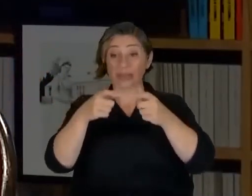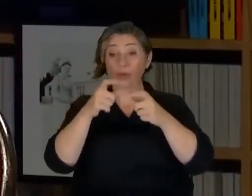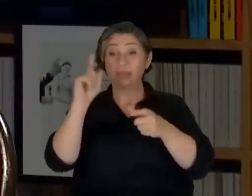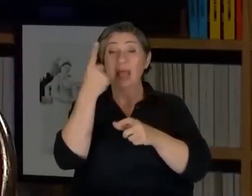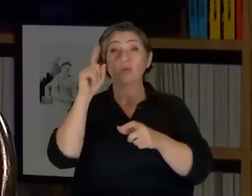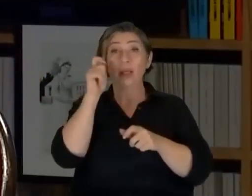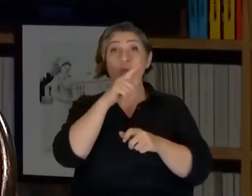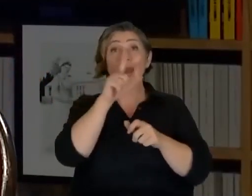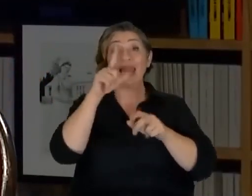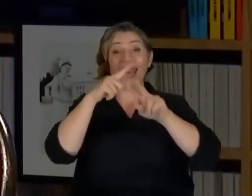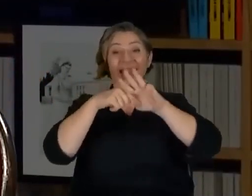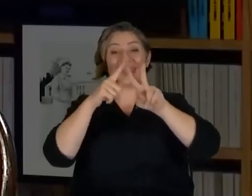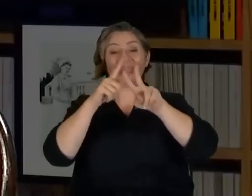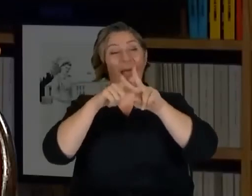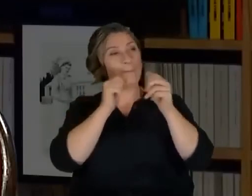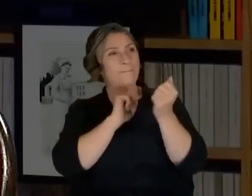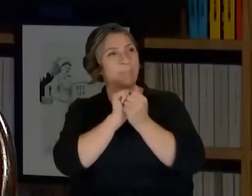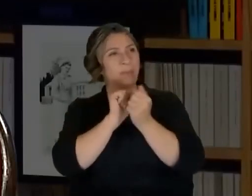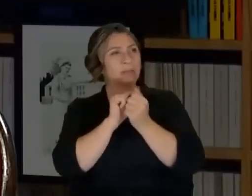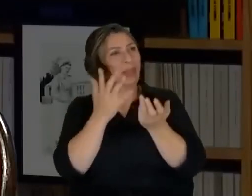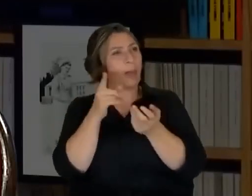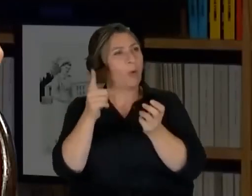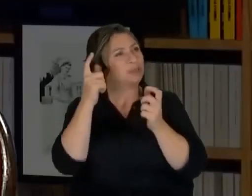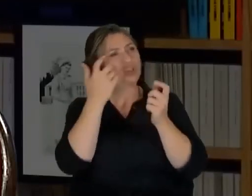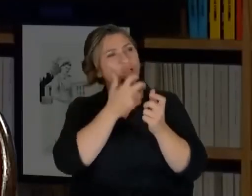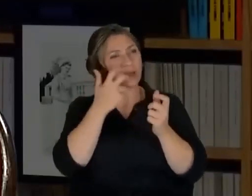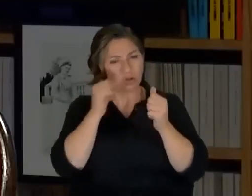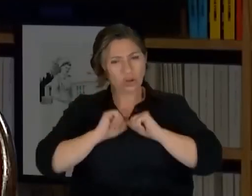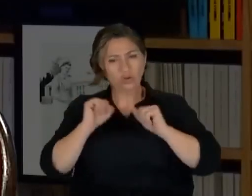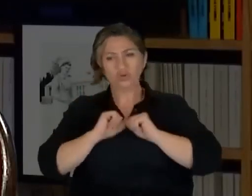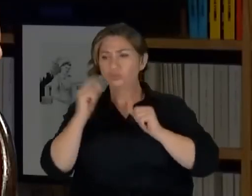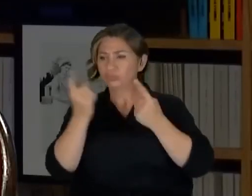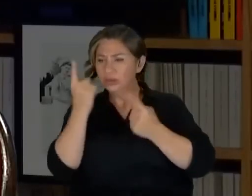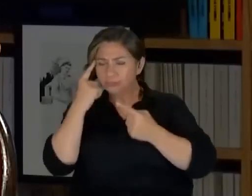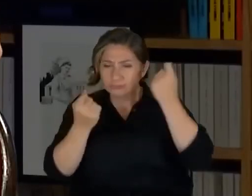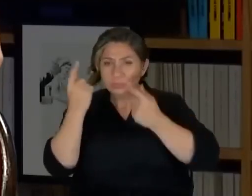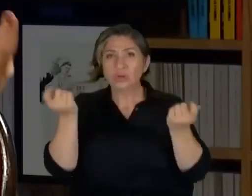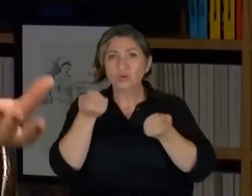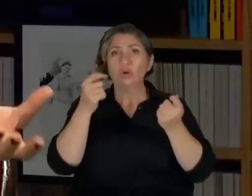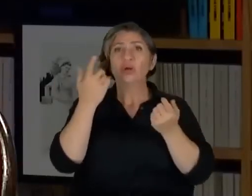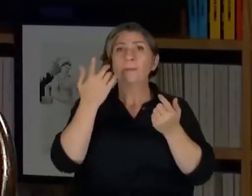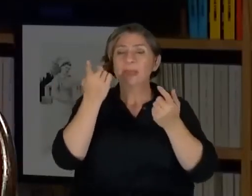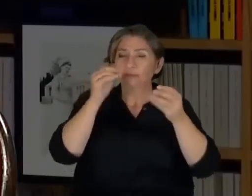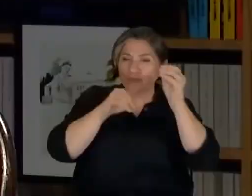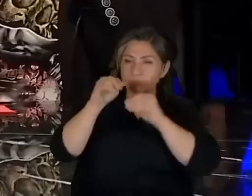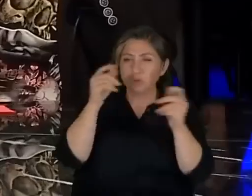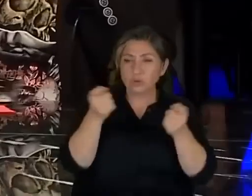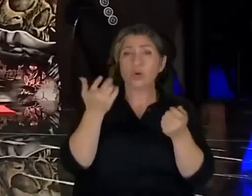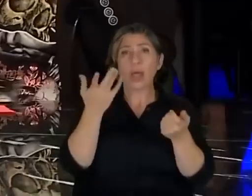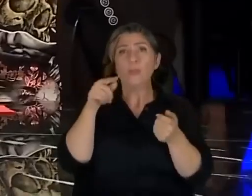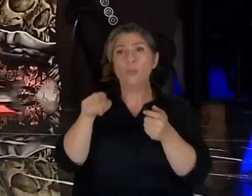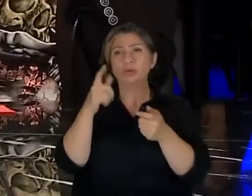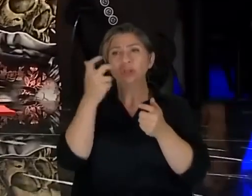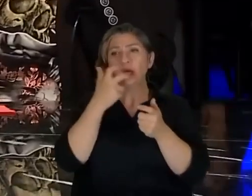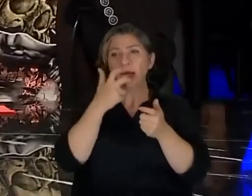albümün. Lena ile beraber dedik ki ya biz niye böyle hani çalışıyoruz, bir şeyler yaratmaya çalışıyoruz, bir aranjmanlar falan